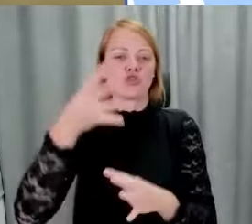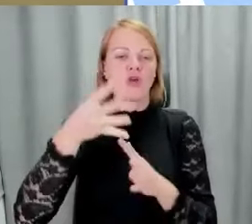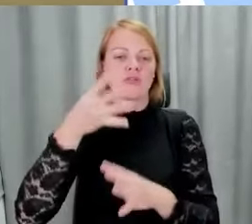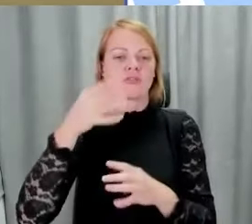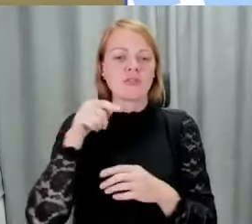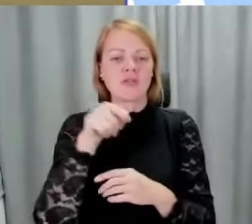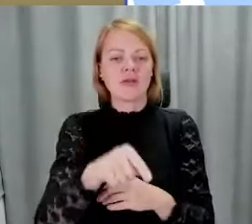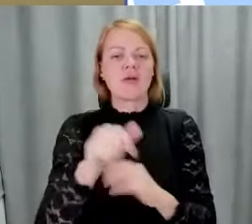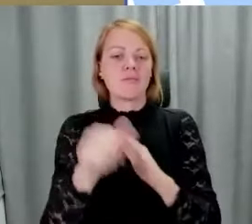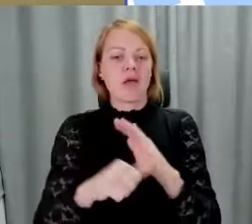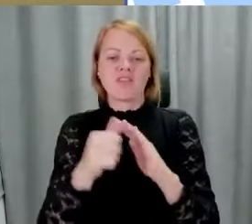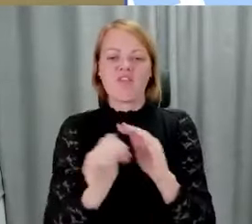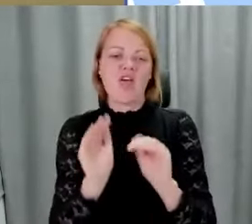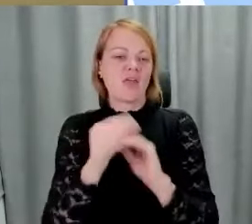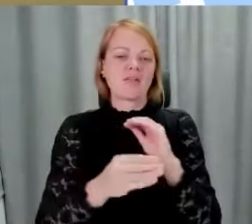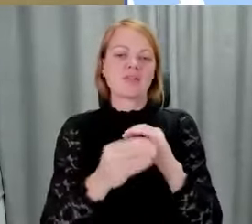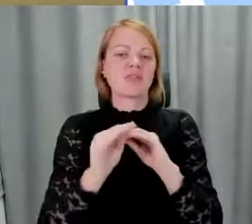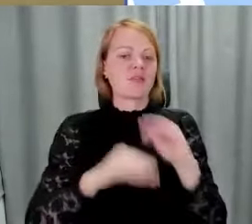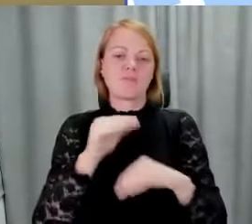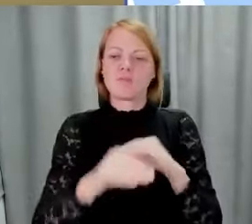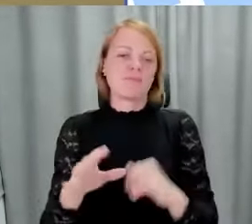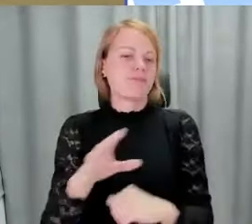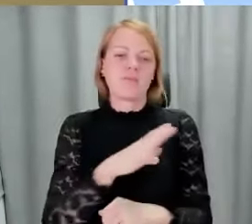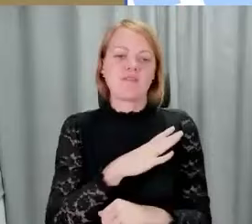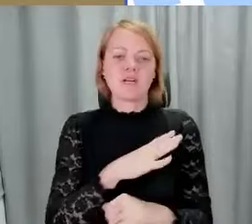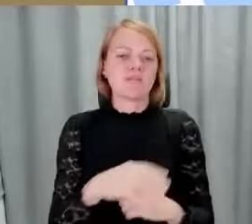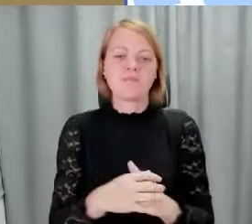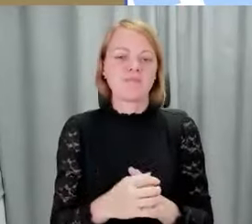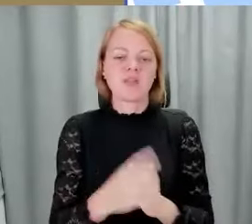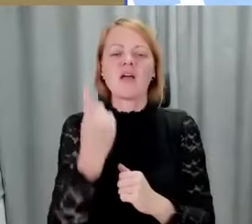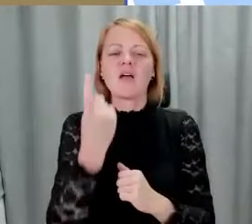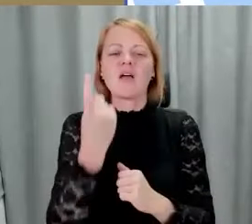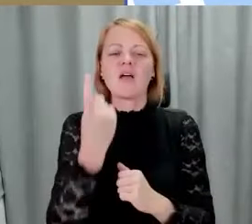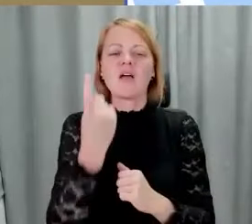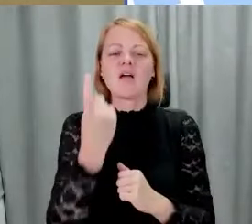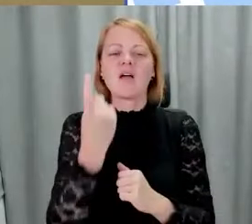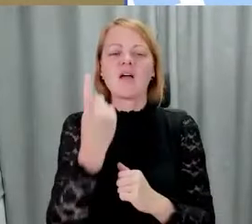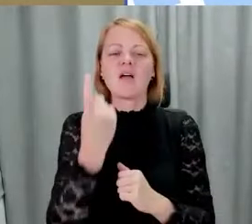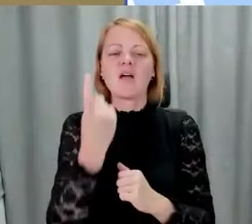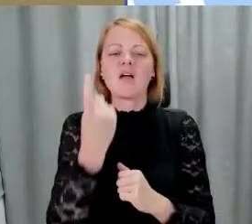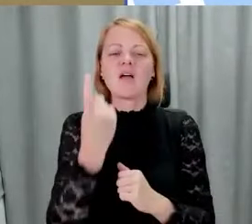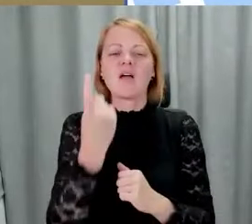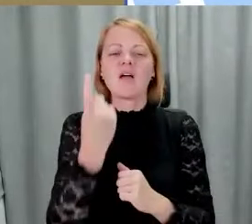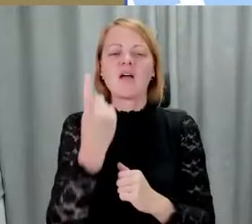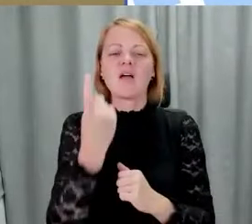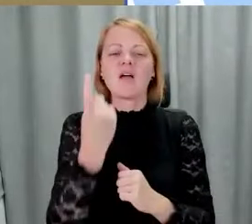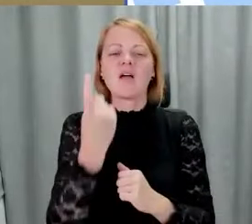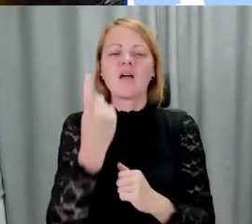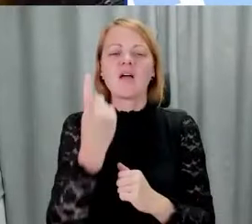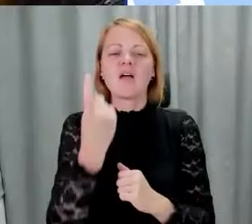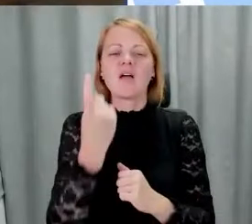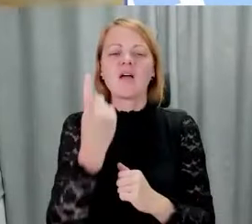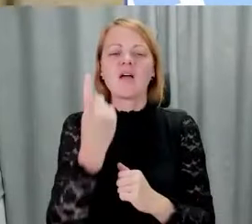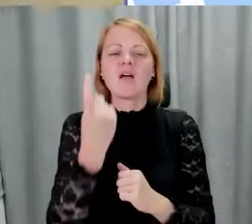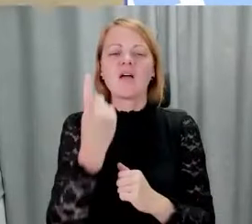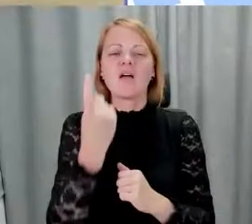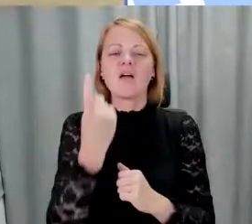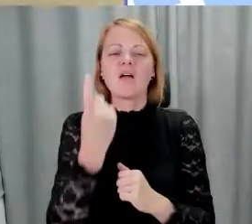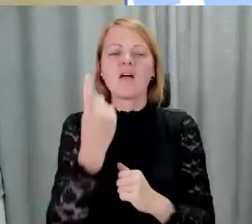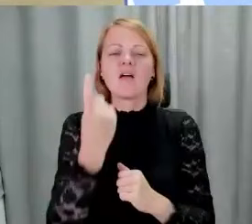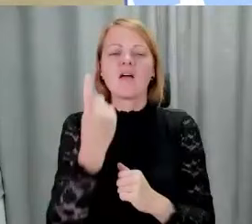patvērtnes nevar tikt būvētas. Paldies. Vēl vienu, ja? Precizējošu jautājumu. Jā, jā, tad paldies jau